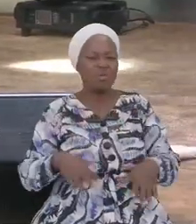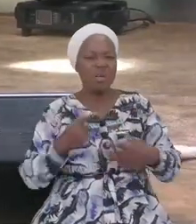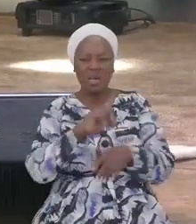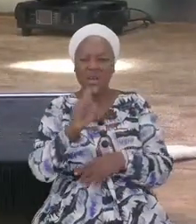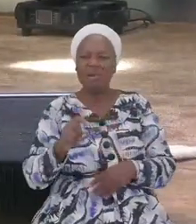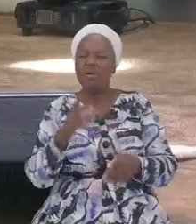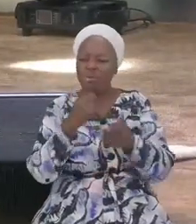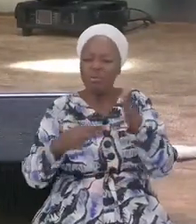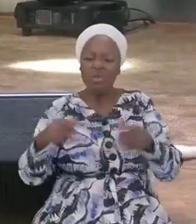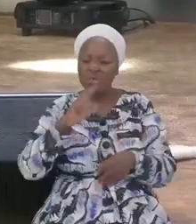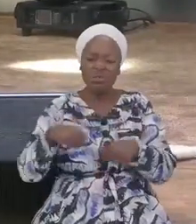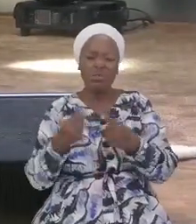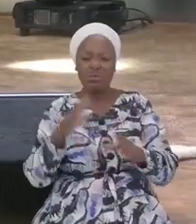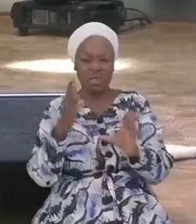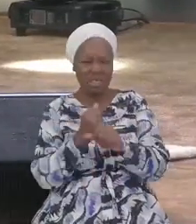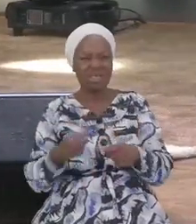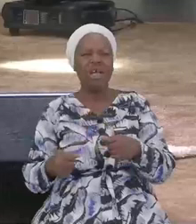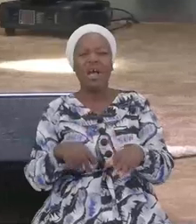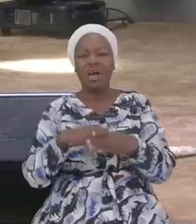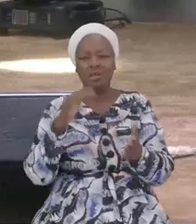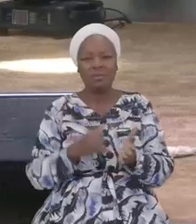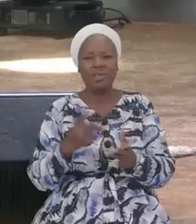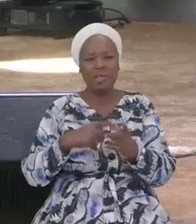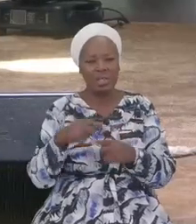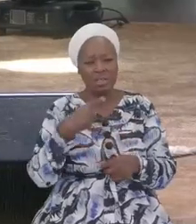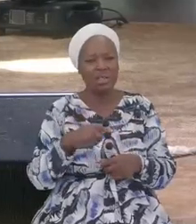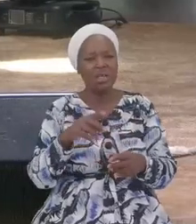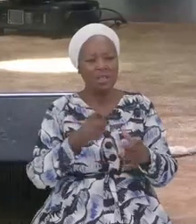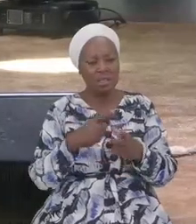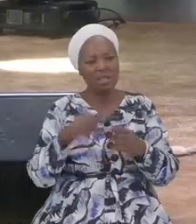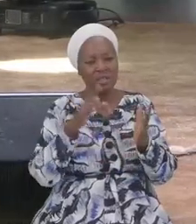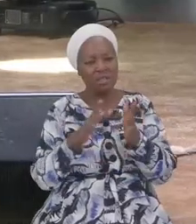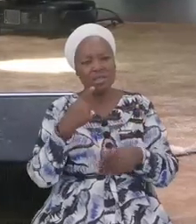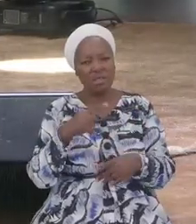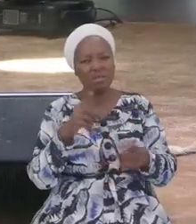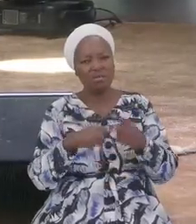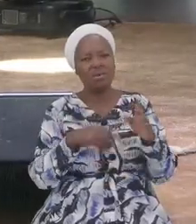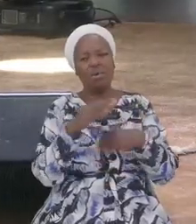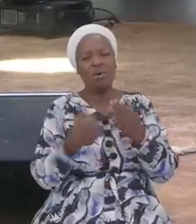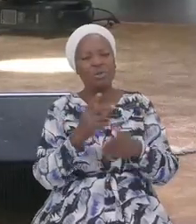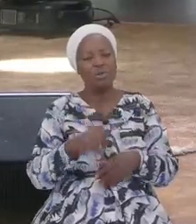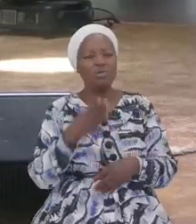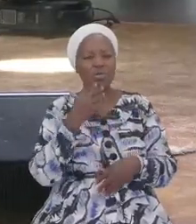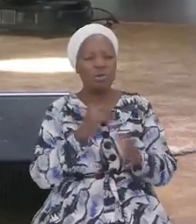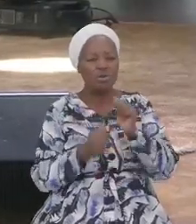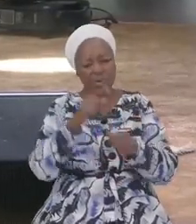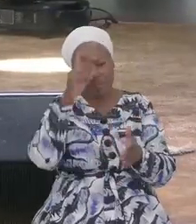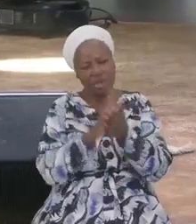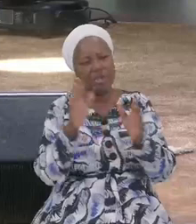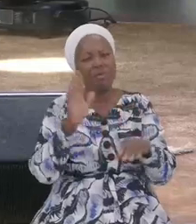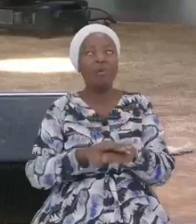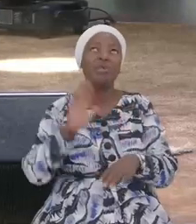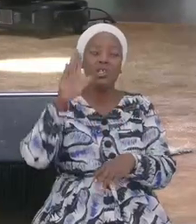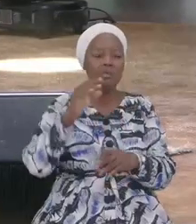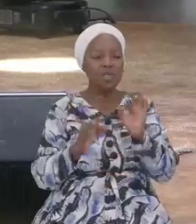obtenir? Il dit, Jésus dit aux Juifs qui avaient cru en lui, si vous demeurez